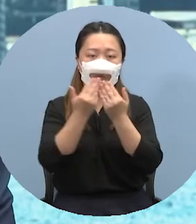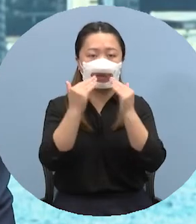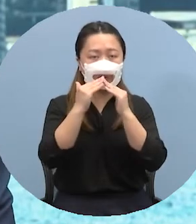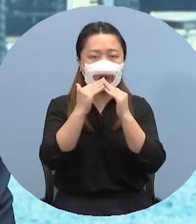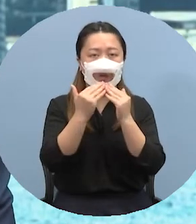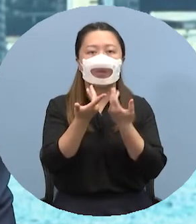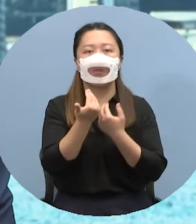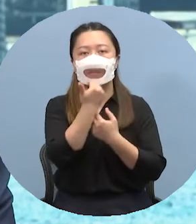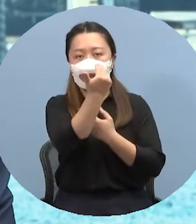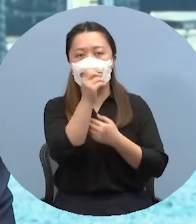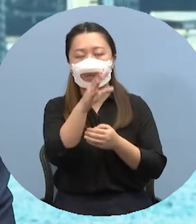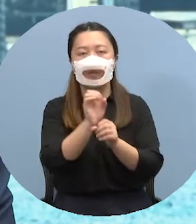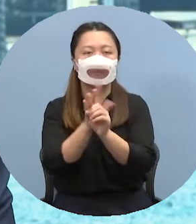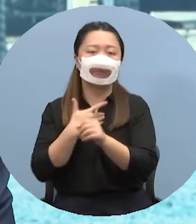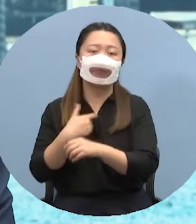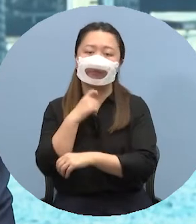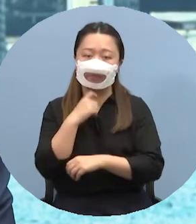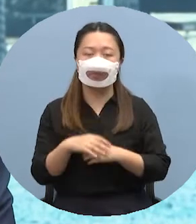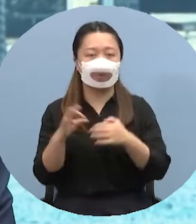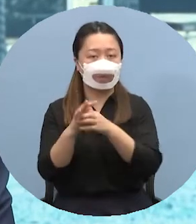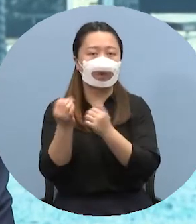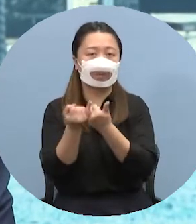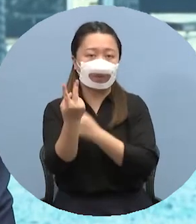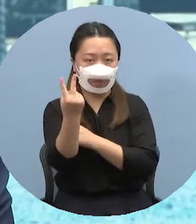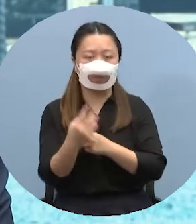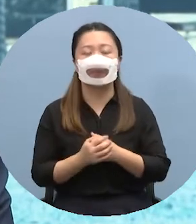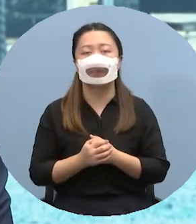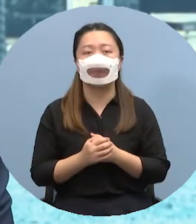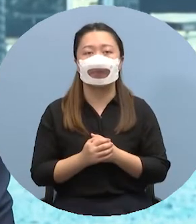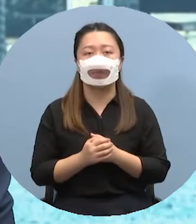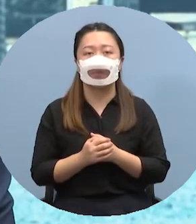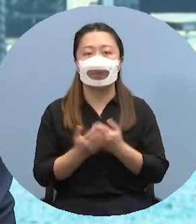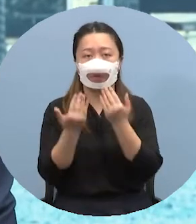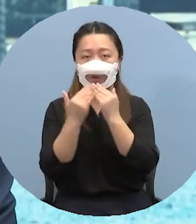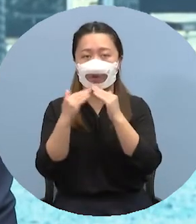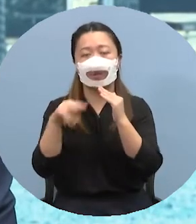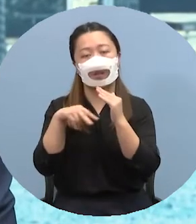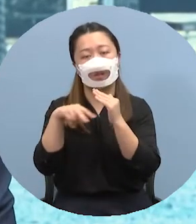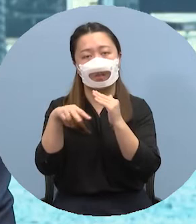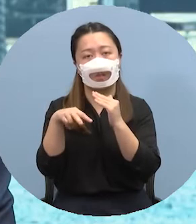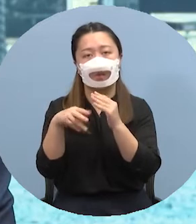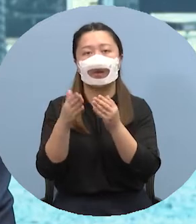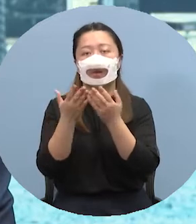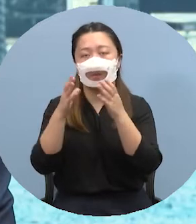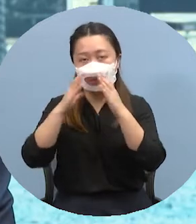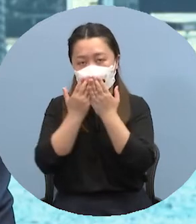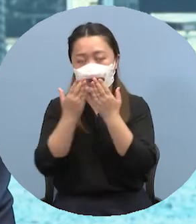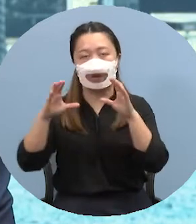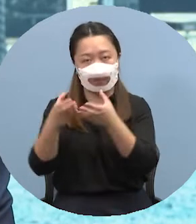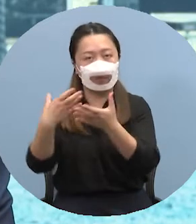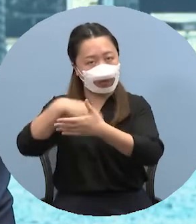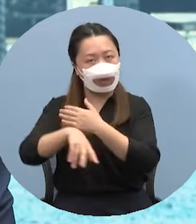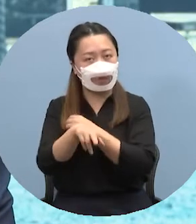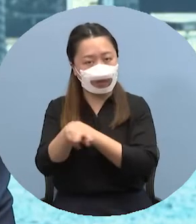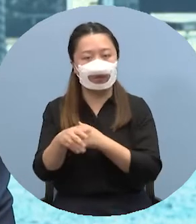呈報的個案，是涉及2名的學生，他們都在同一間學校同一班裡面的。他們